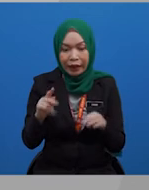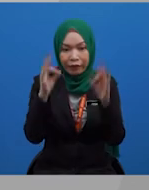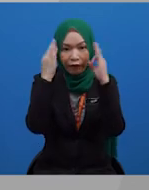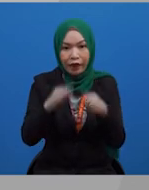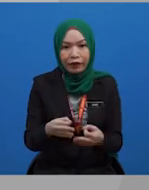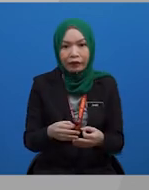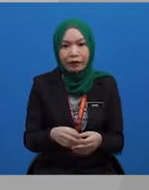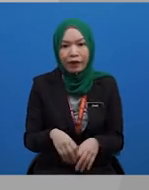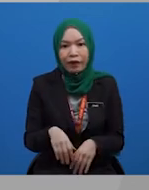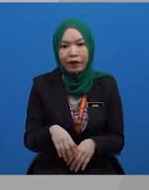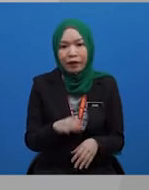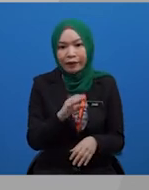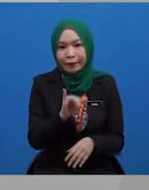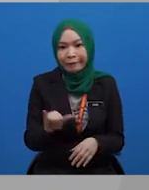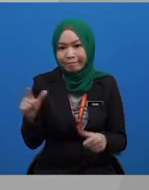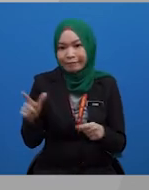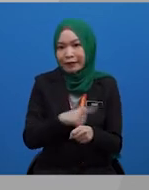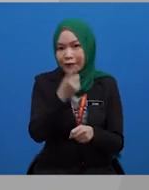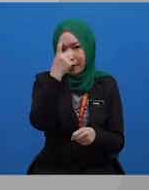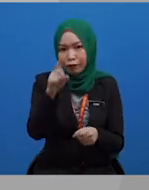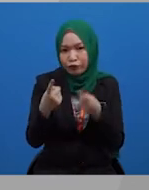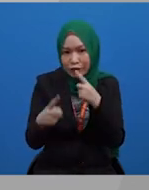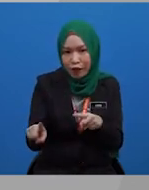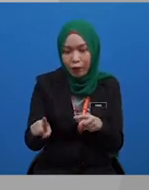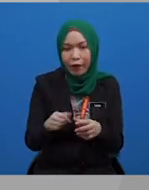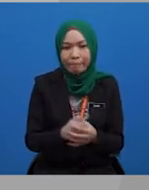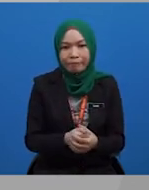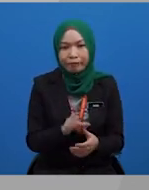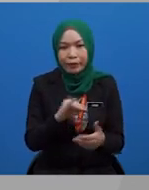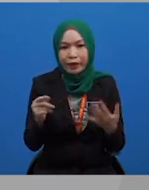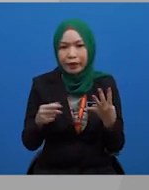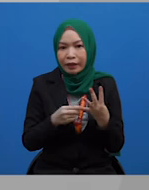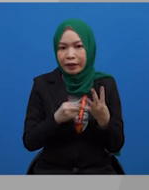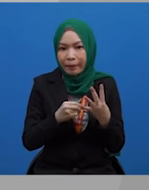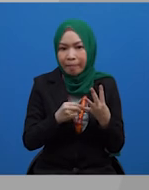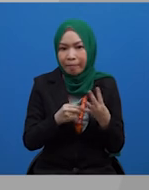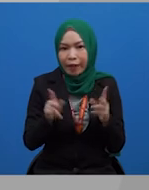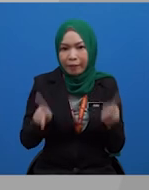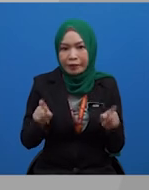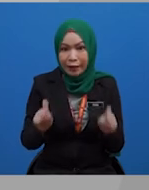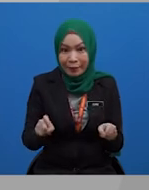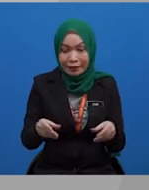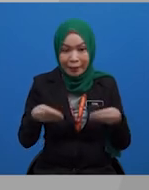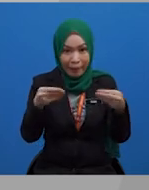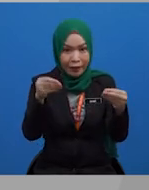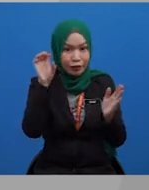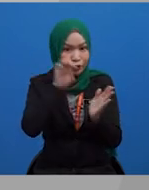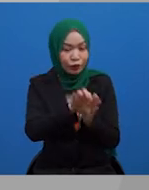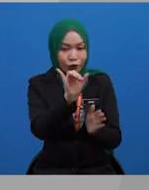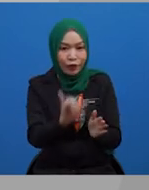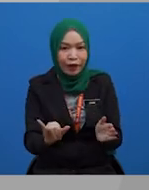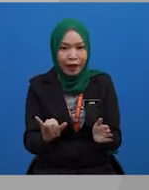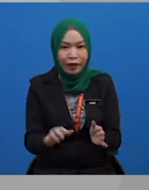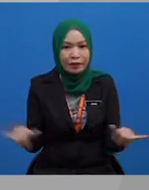yang lengkap untuk menulis sesuatu jawapan. Perkara keempat pula, pastikan pelajar memberi contoh yang sesuai atau